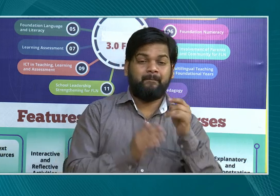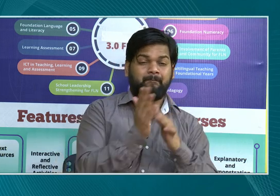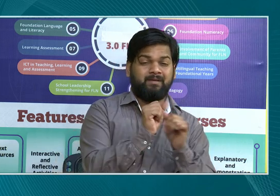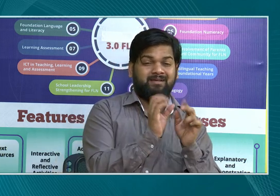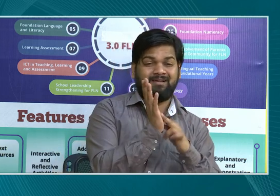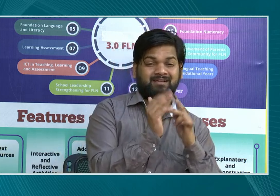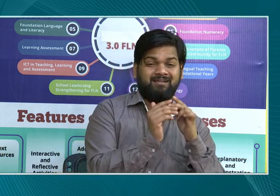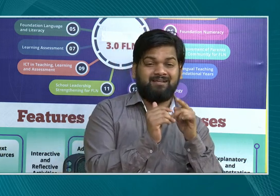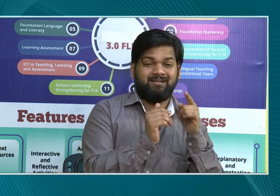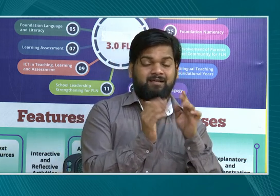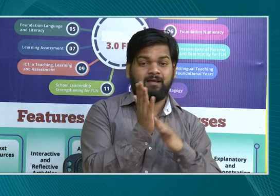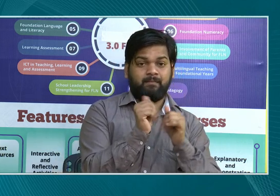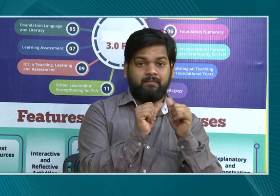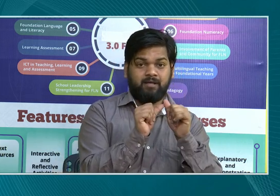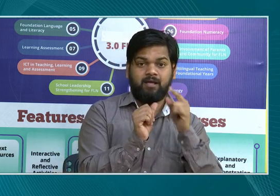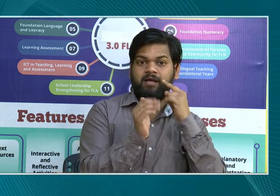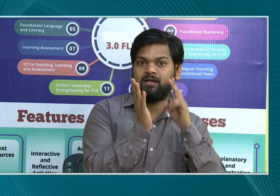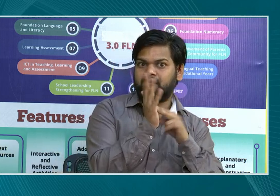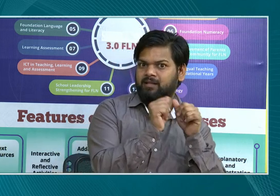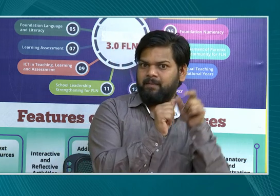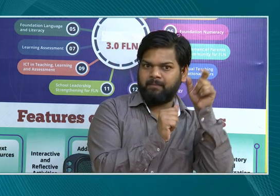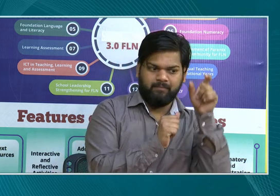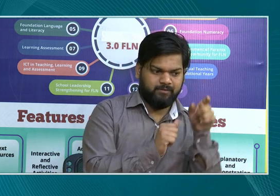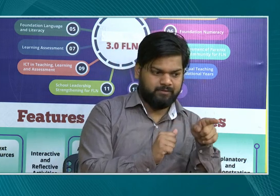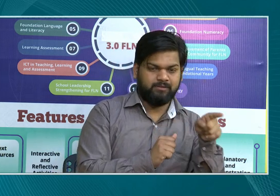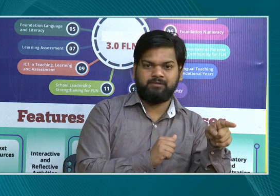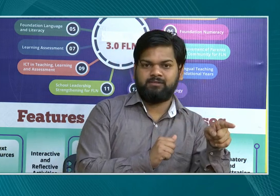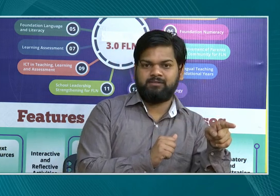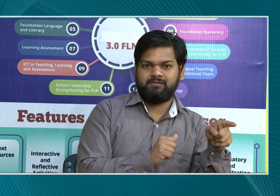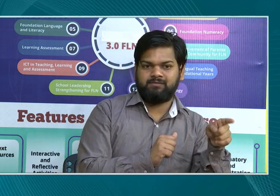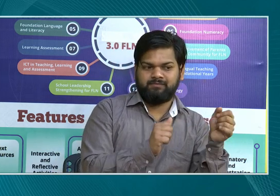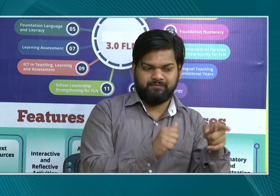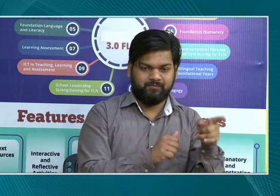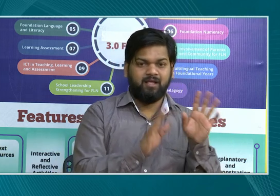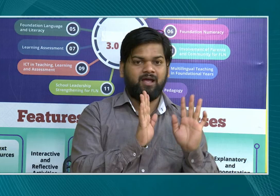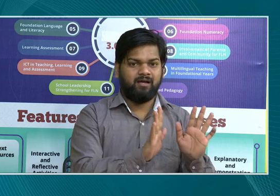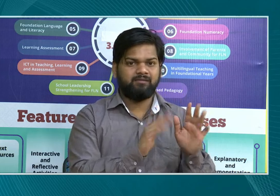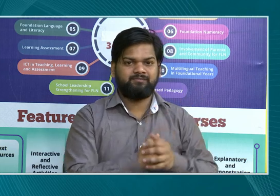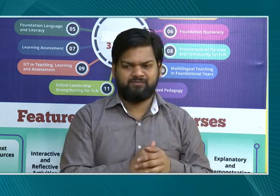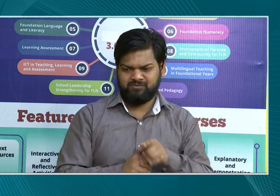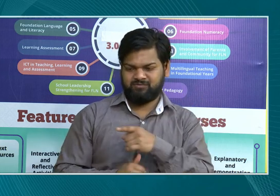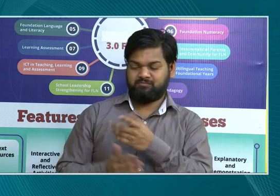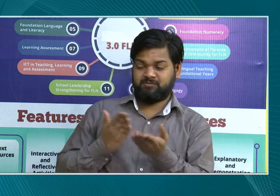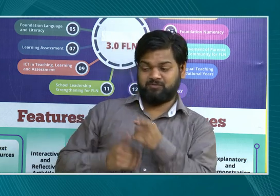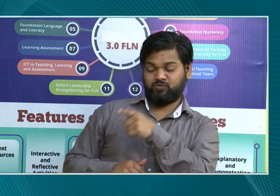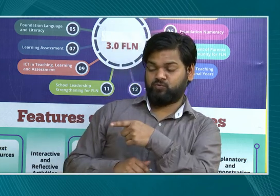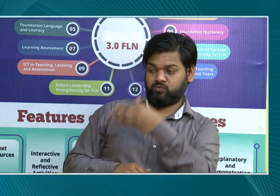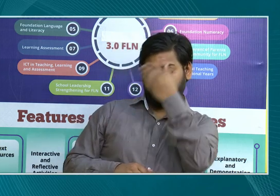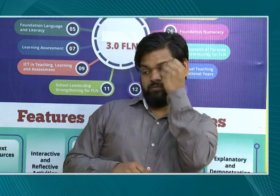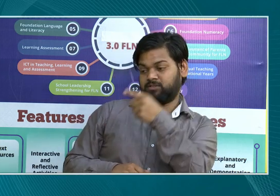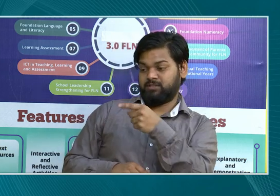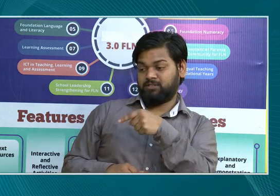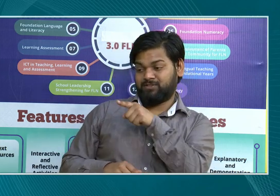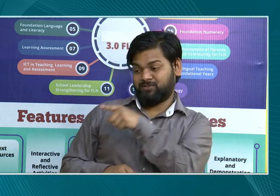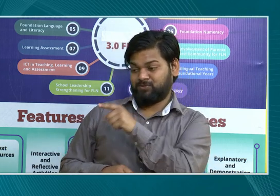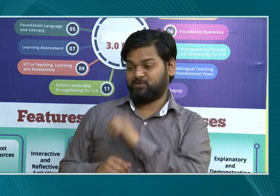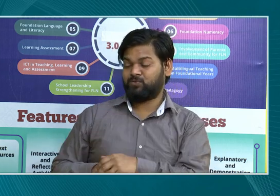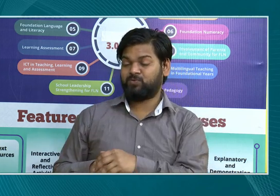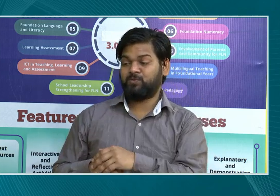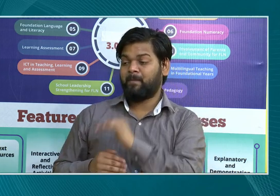भूल गए हैं आपकी बेटी जो है मेरी जो मेरी बहुत अच्छी मित्र हुआ करती थी आप भी मुझे जानते हैं मेरे घर आते द